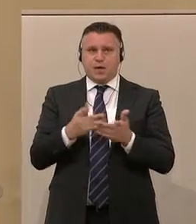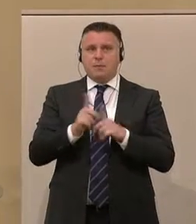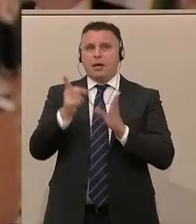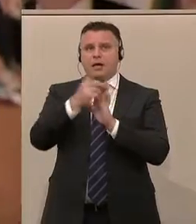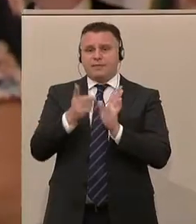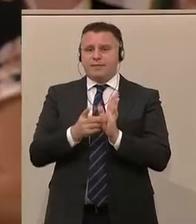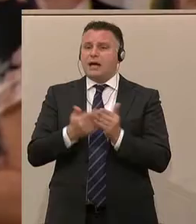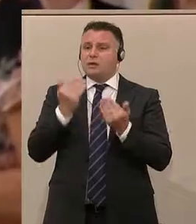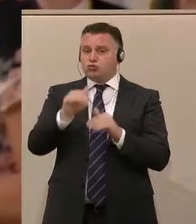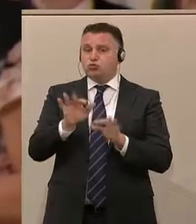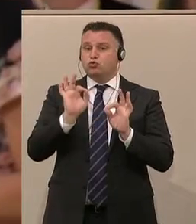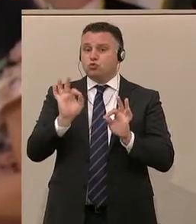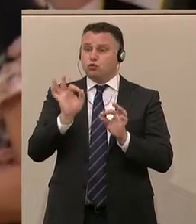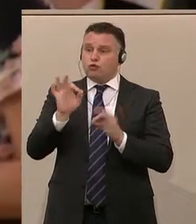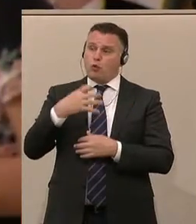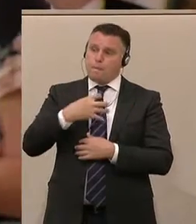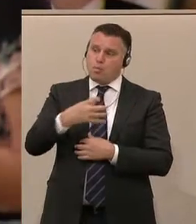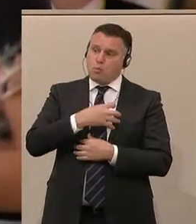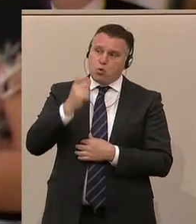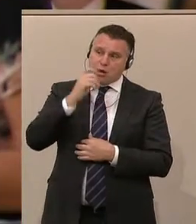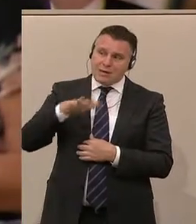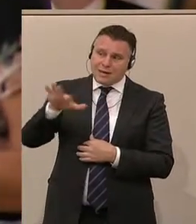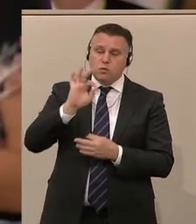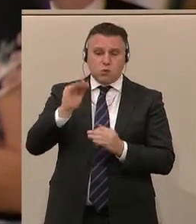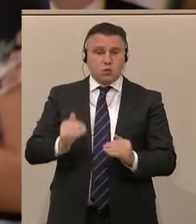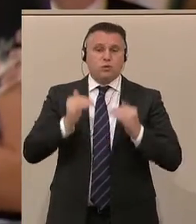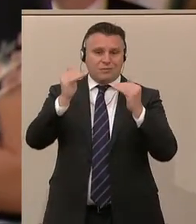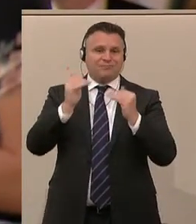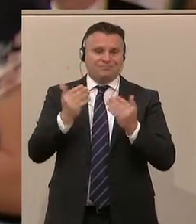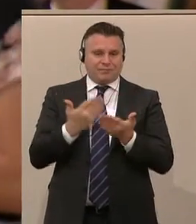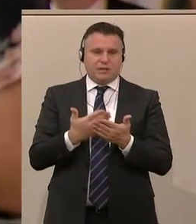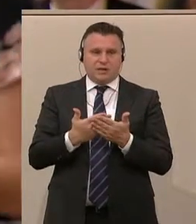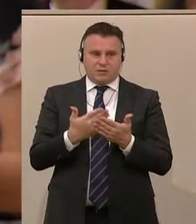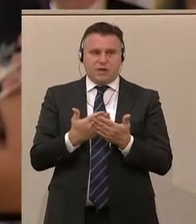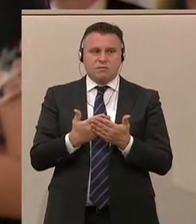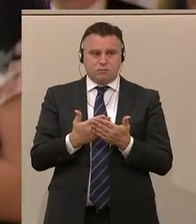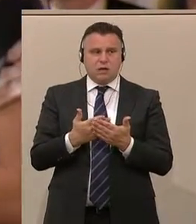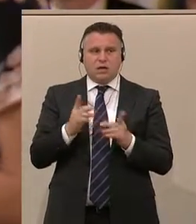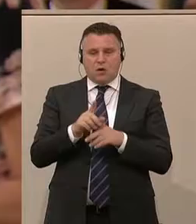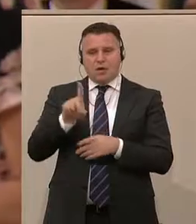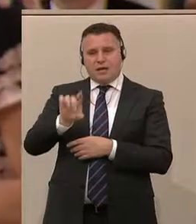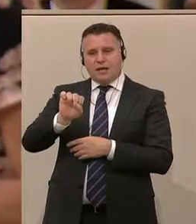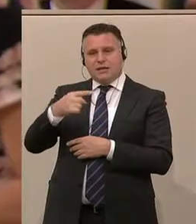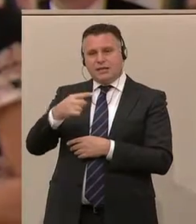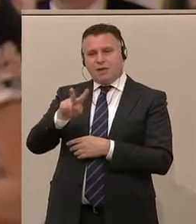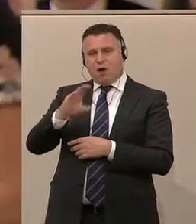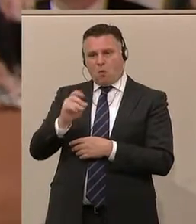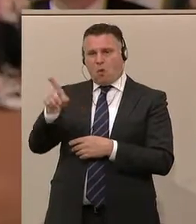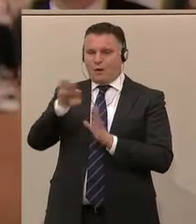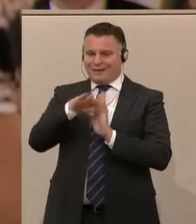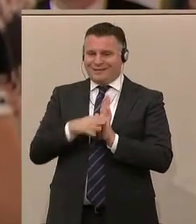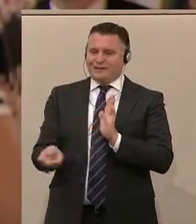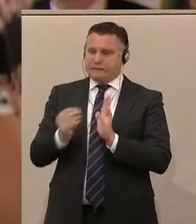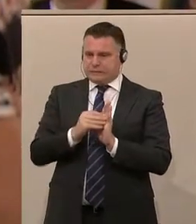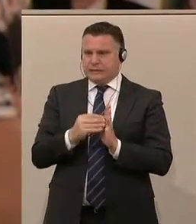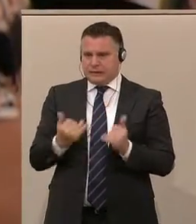alle Bürgerinnen und Bürger zu garantieren. Und auch das war hoffentlich ein wesentlicher Grundgedanke, vor allem der DSGVO. Diesem Ziel